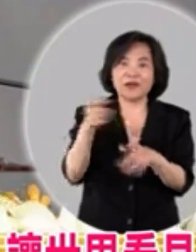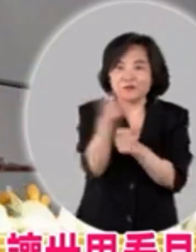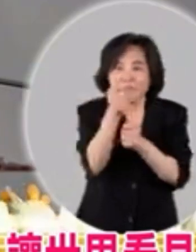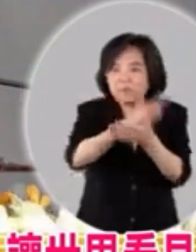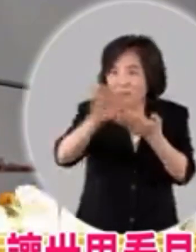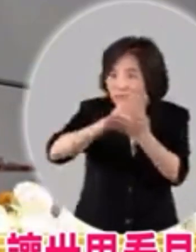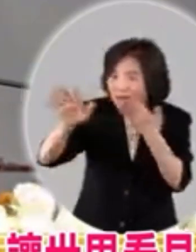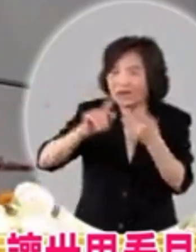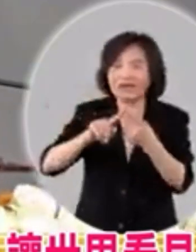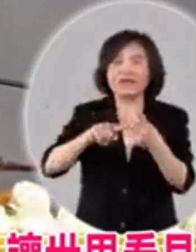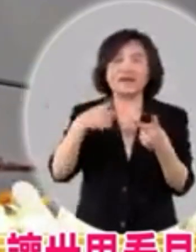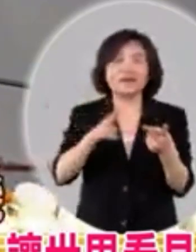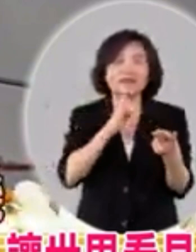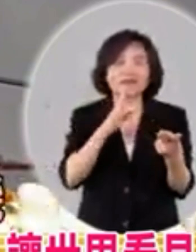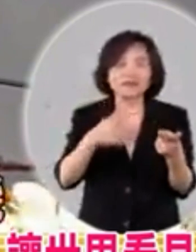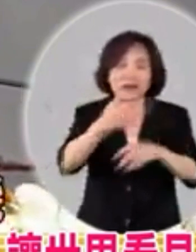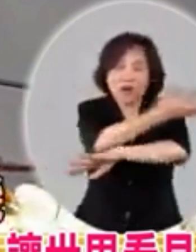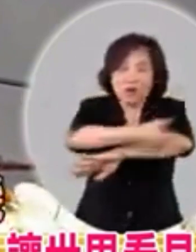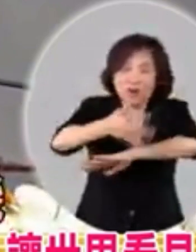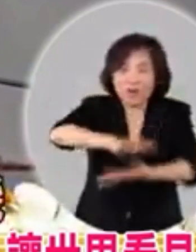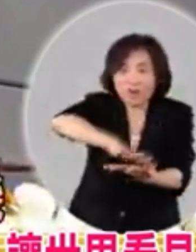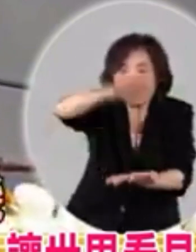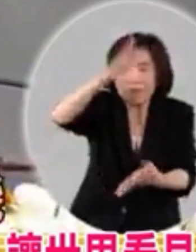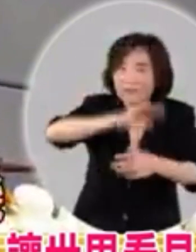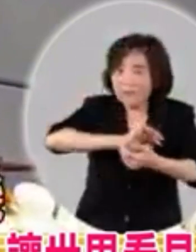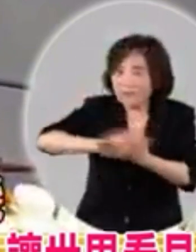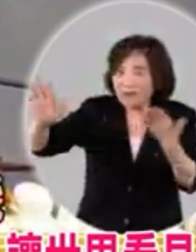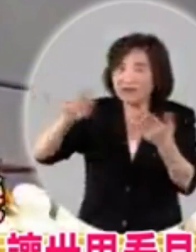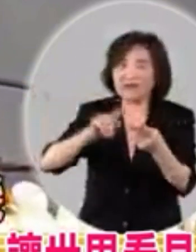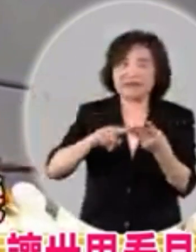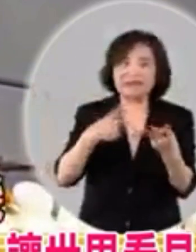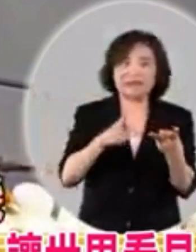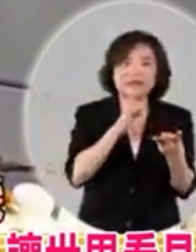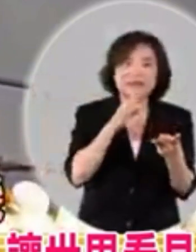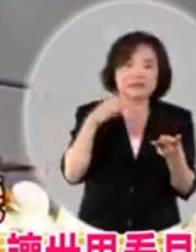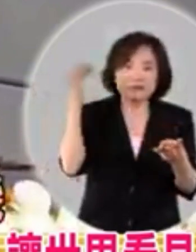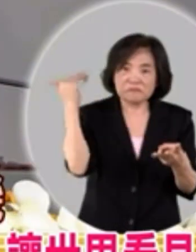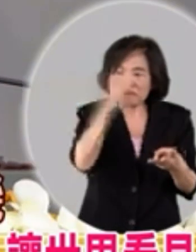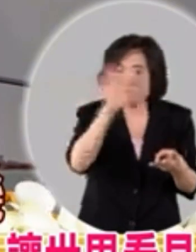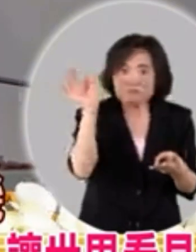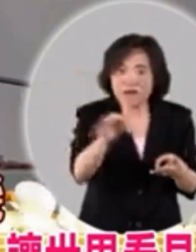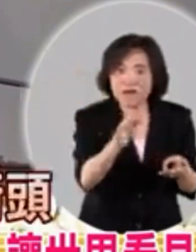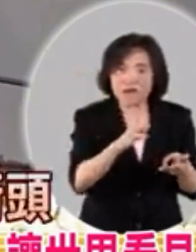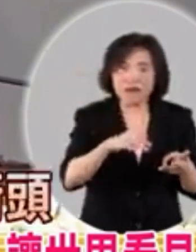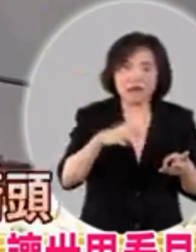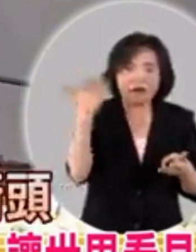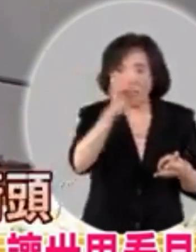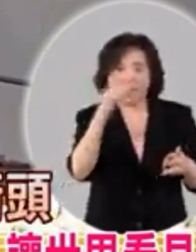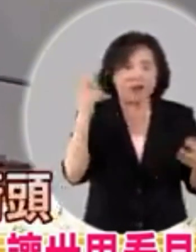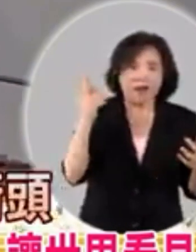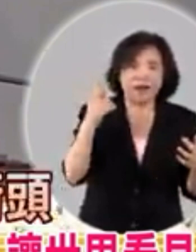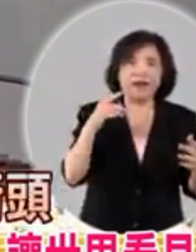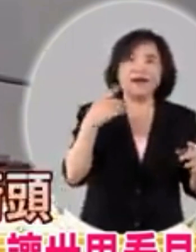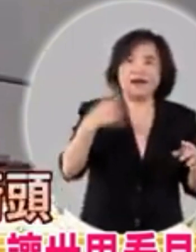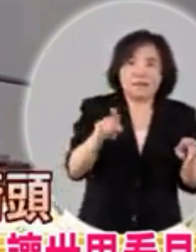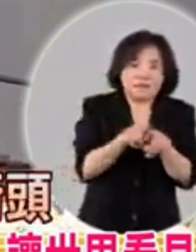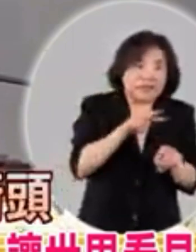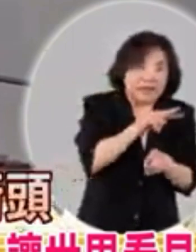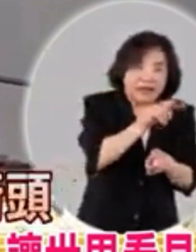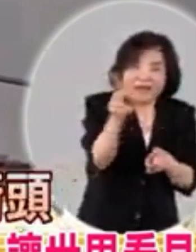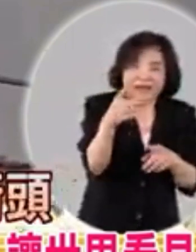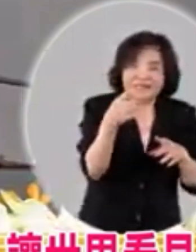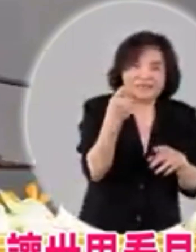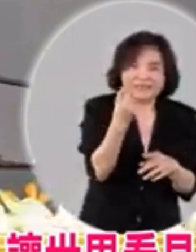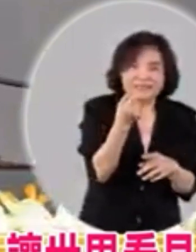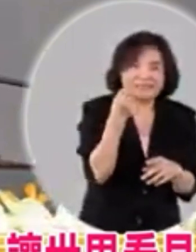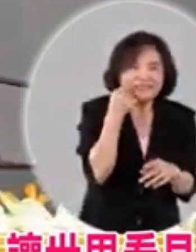兵，宪兵快速反应连的重机，以及很多平常很难在街头上看到的